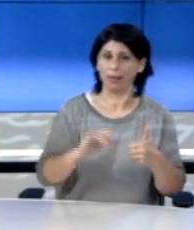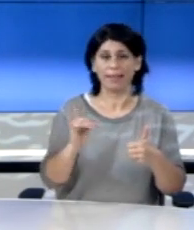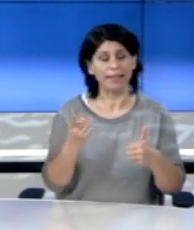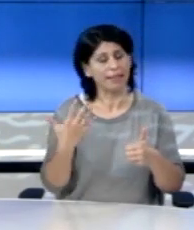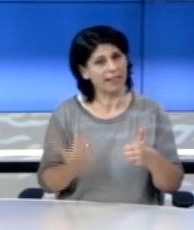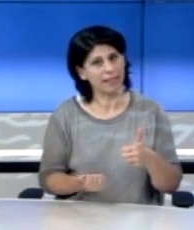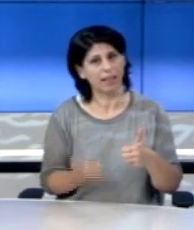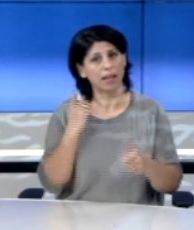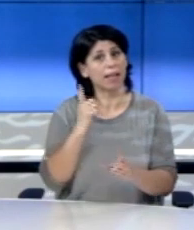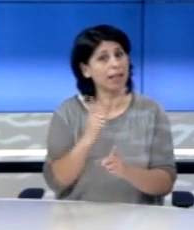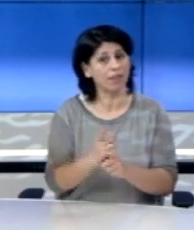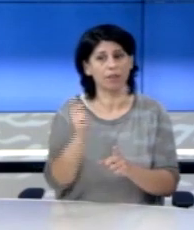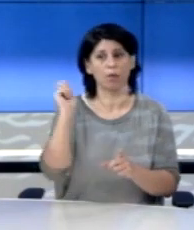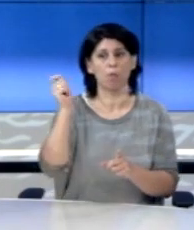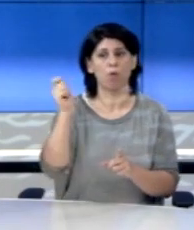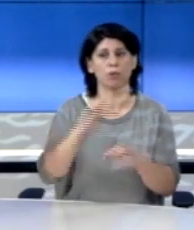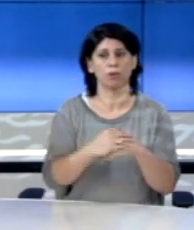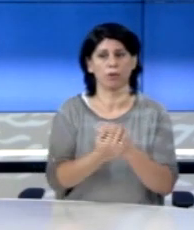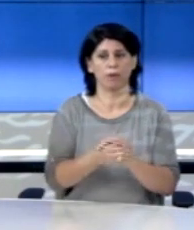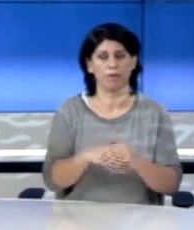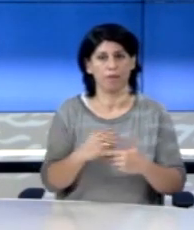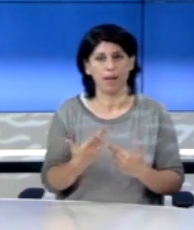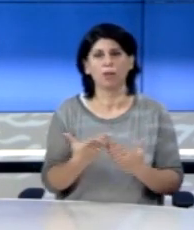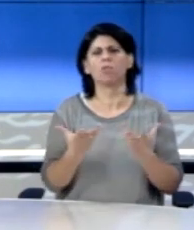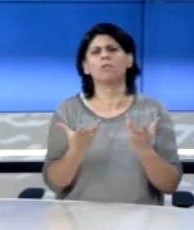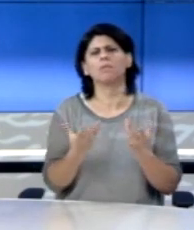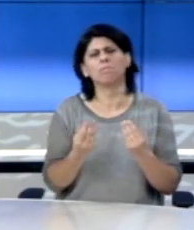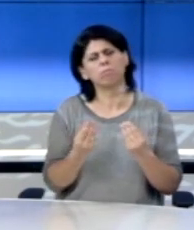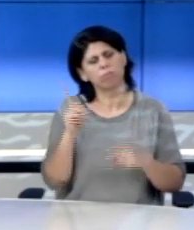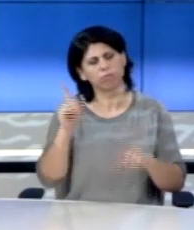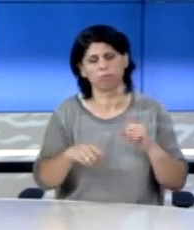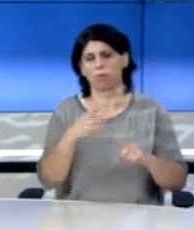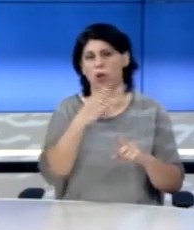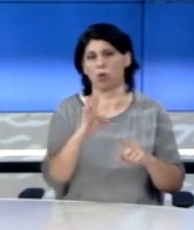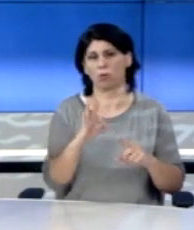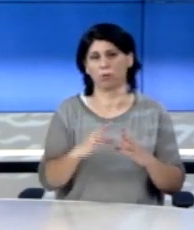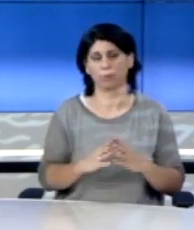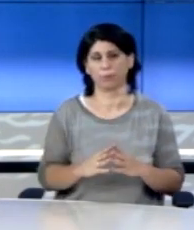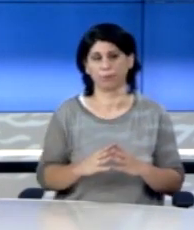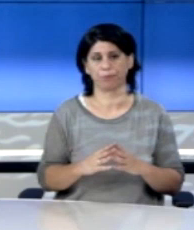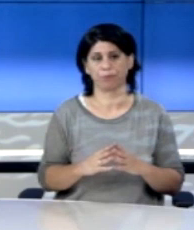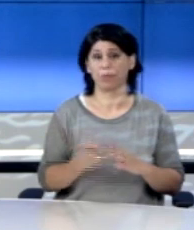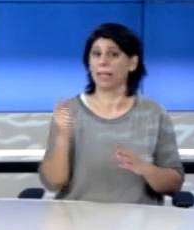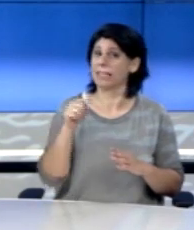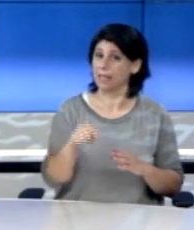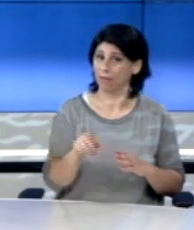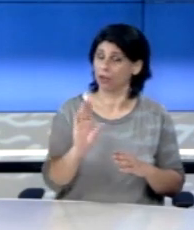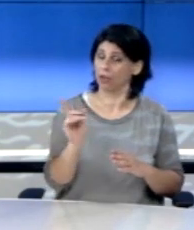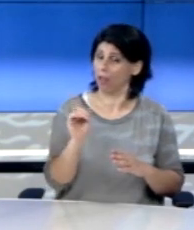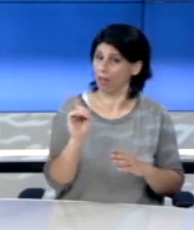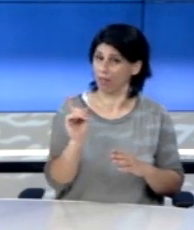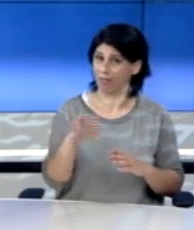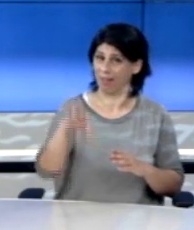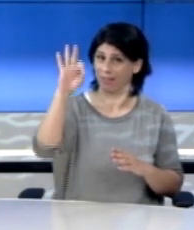είχαν ιδιαίτερο πολιτικό ενδιαφέρον για διάφορους κάθε φορά λόγους. Και σε αυτό δεν θα αποτελούσαν